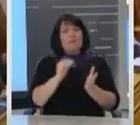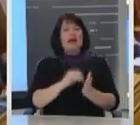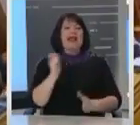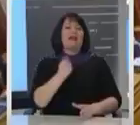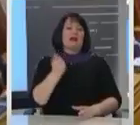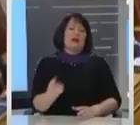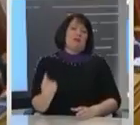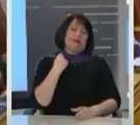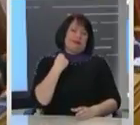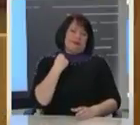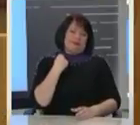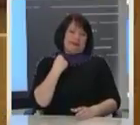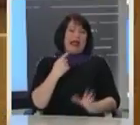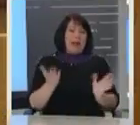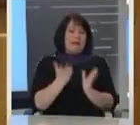ήττα.